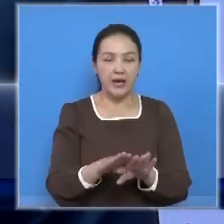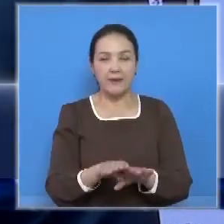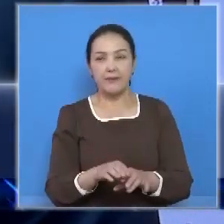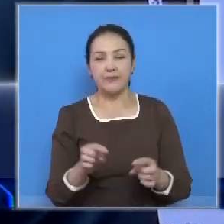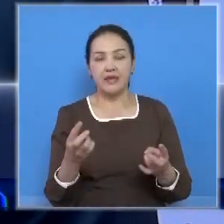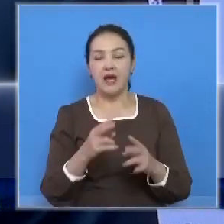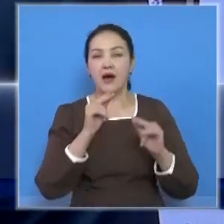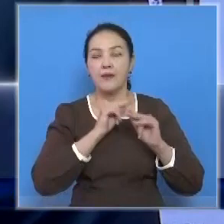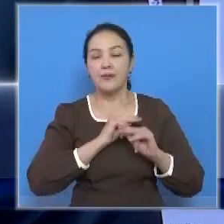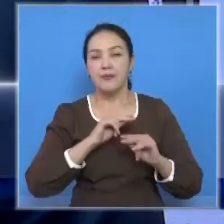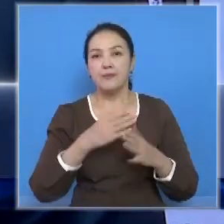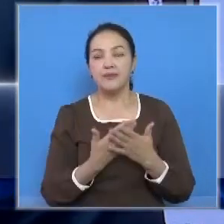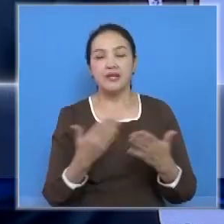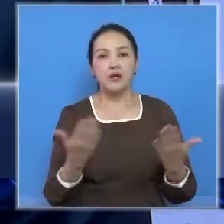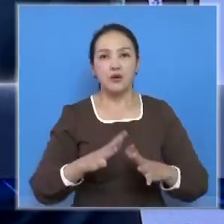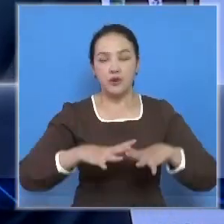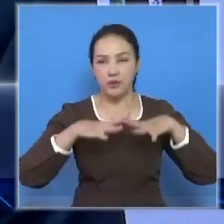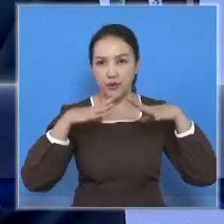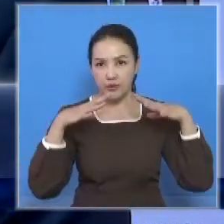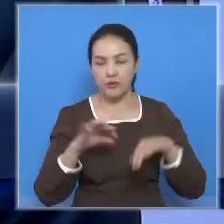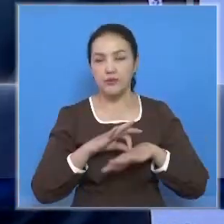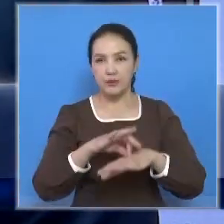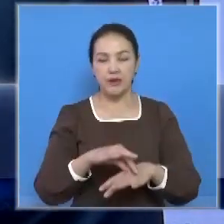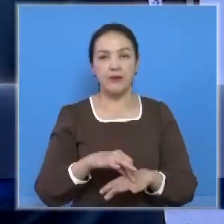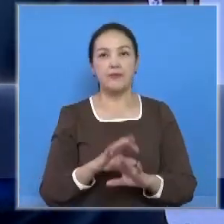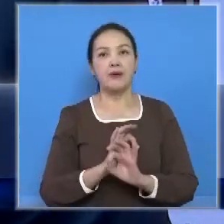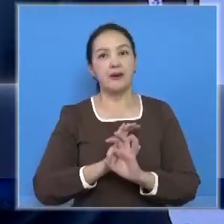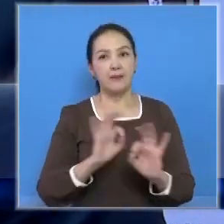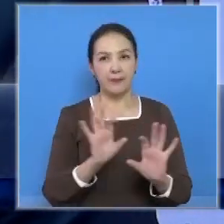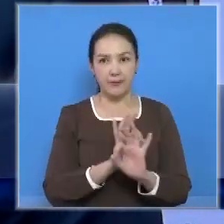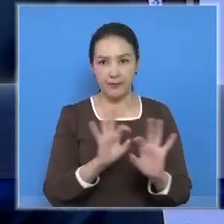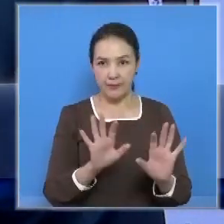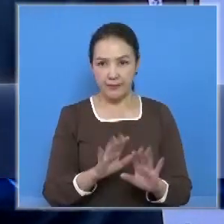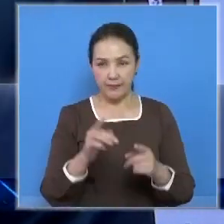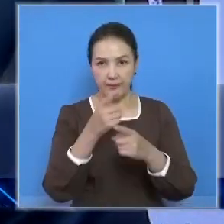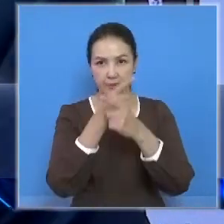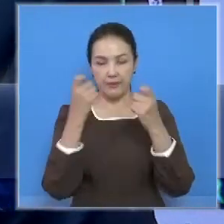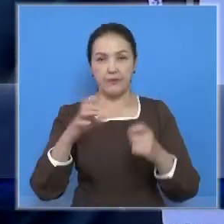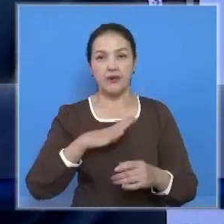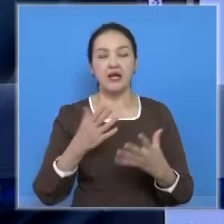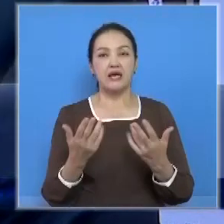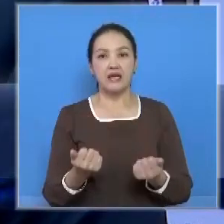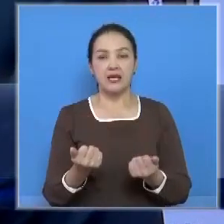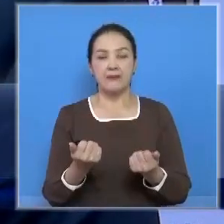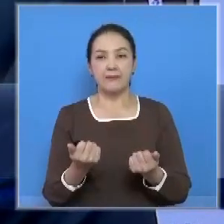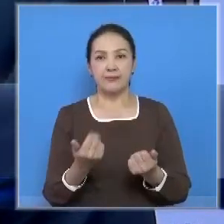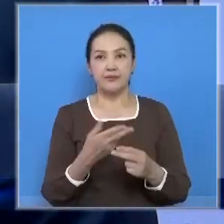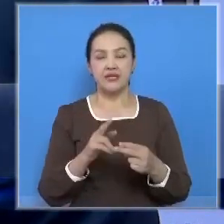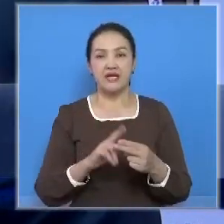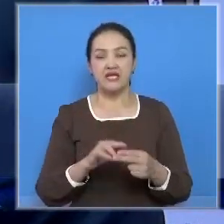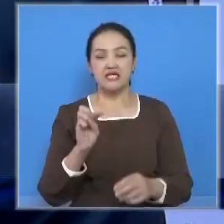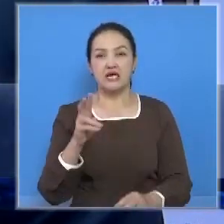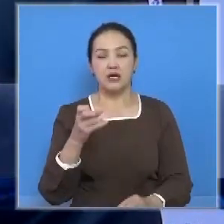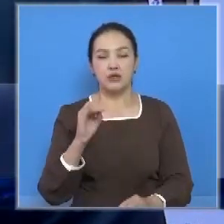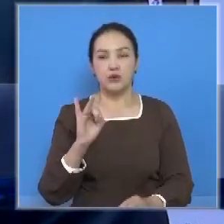қажырлы еңбектеуінің арқасында қандай үлкен жетістікке жетуге болатындығы туралы осы жерде бүкіл ақпараттар берілген. Әрине, бұл жерде тек қана Серік